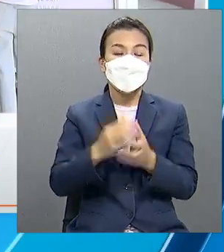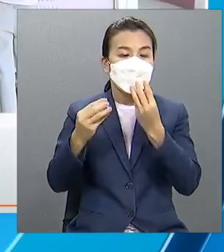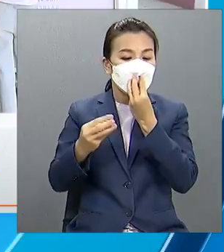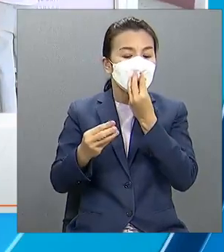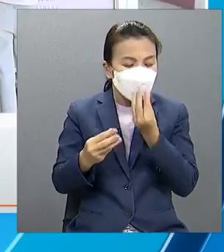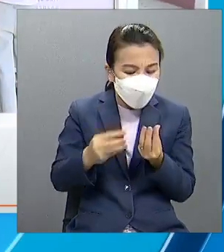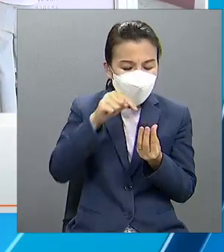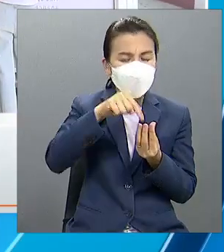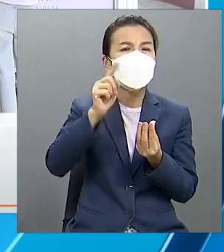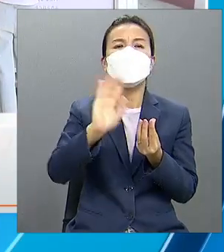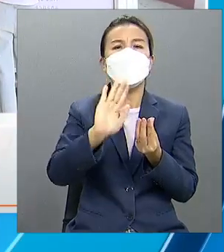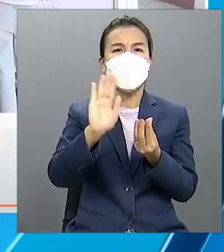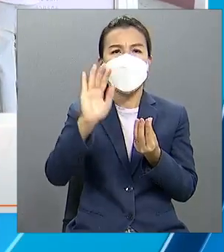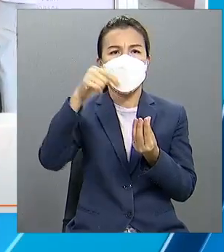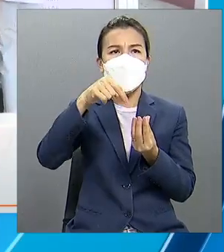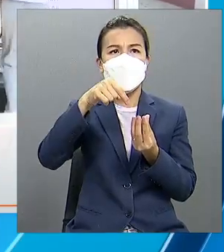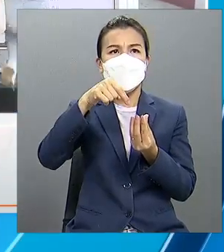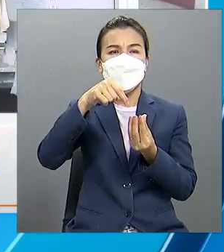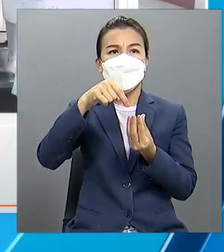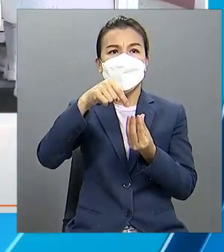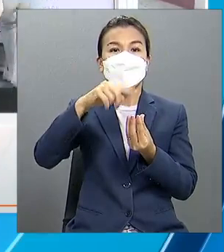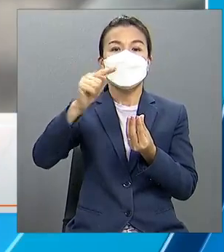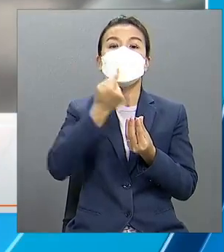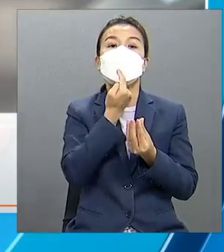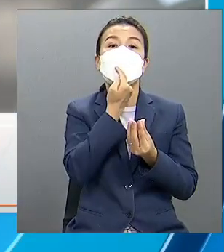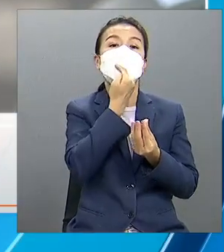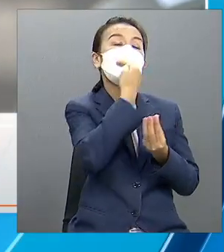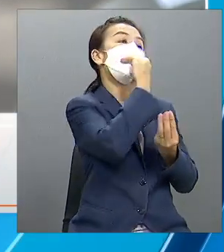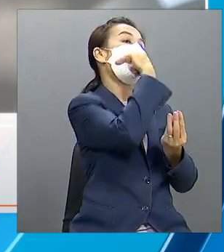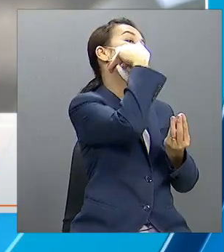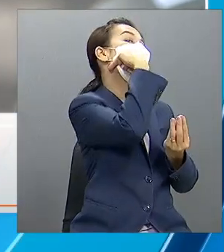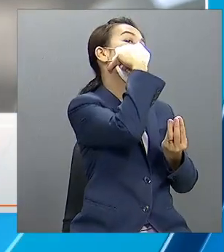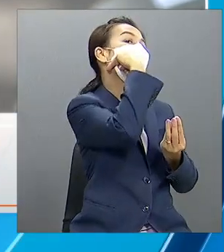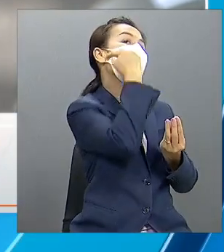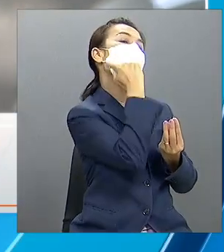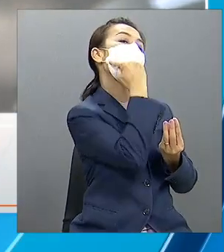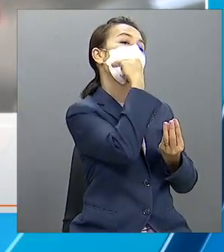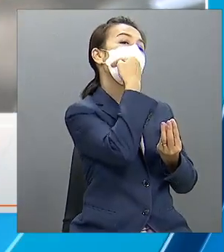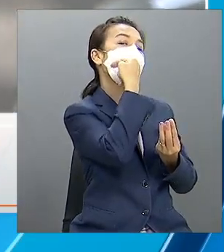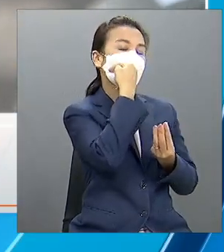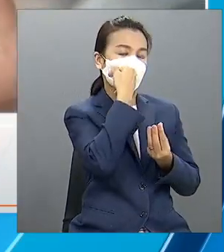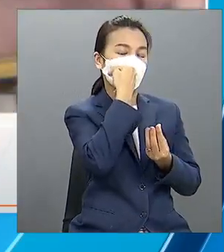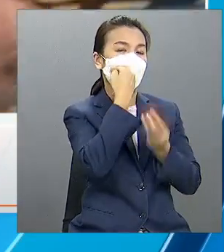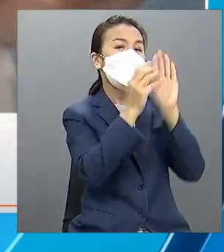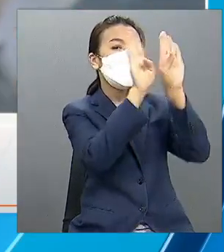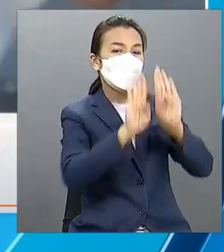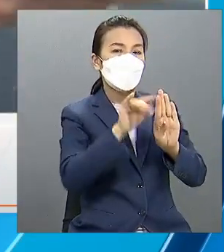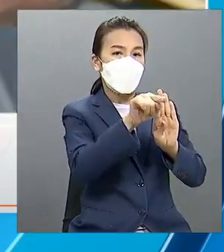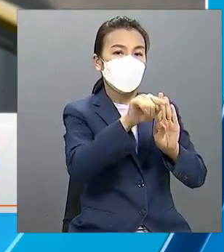เป็นขาตั้งแต่เราขากเสมหะเวลาจะไปตรวจหาเชื้อวัณโรคนะเพื่อที่จะได้น้ำลาย